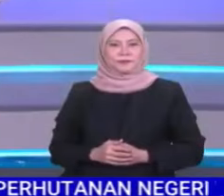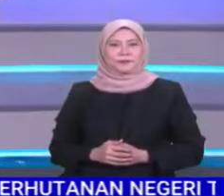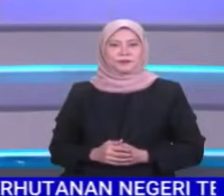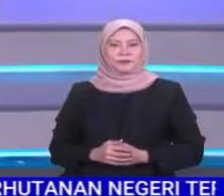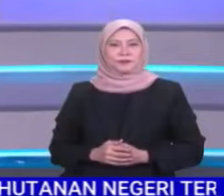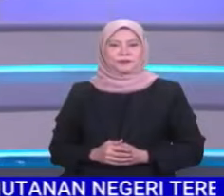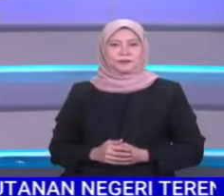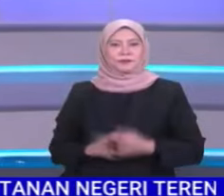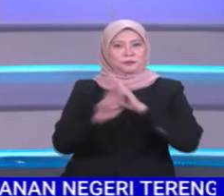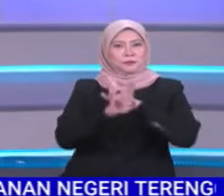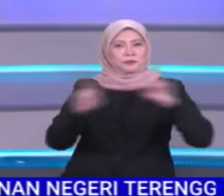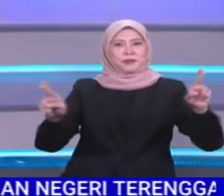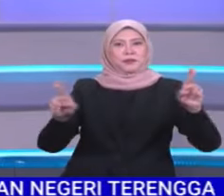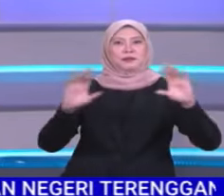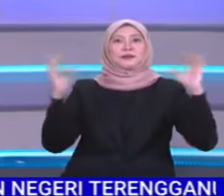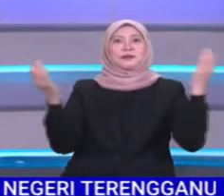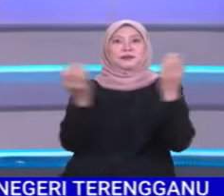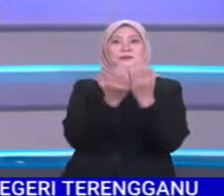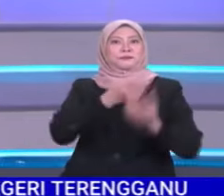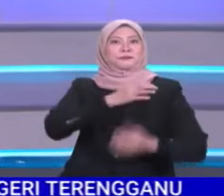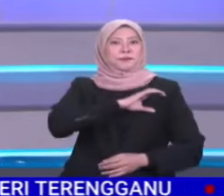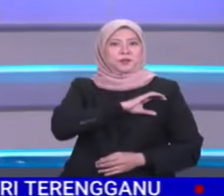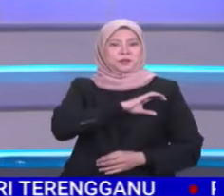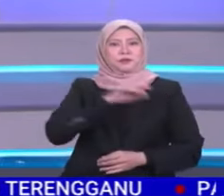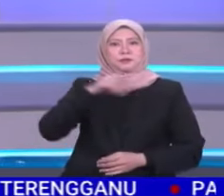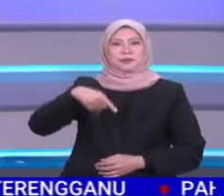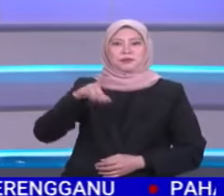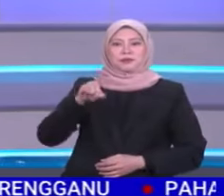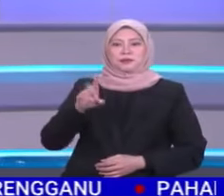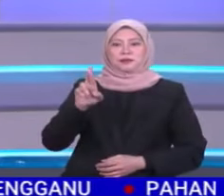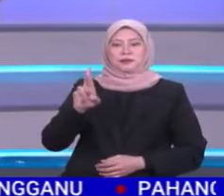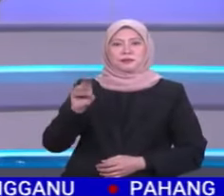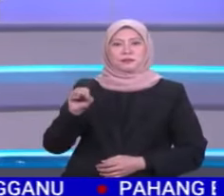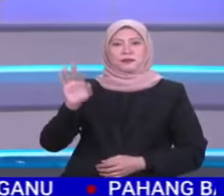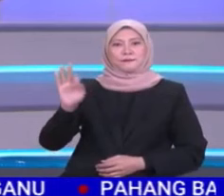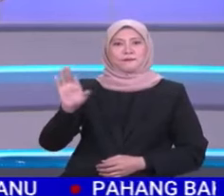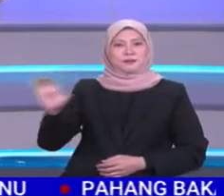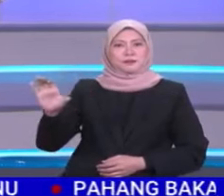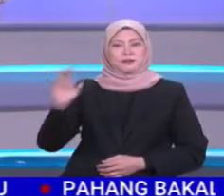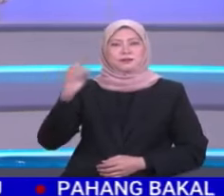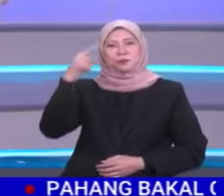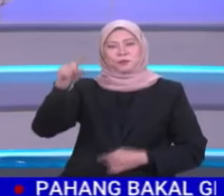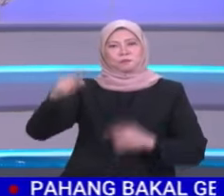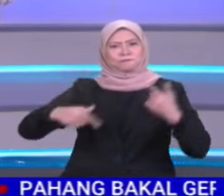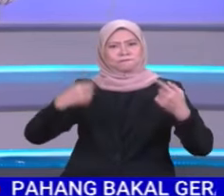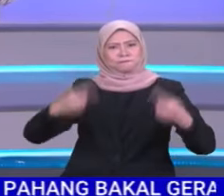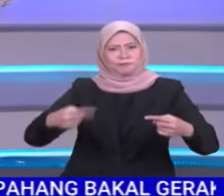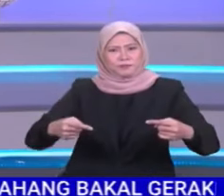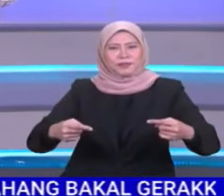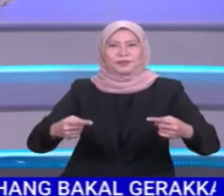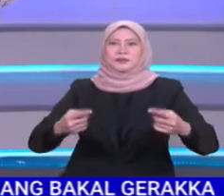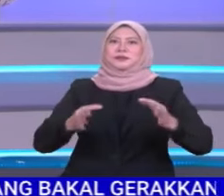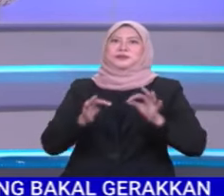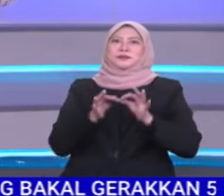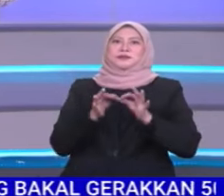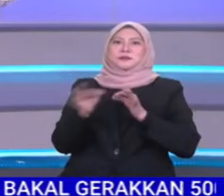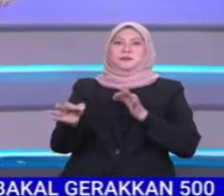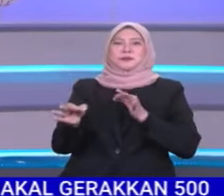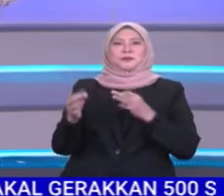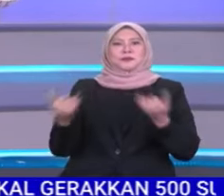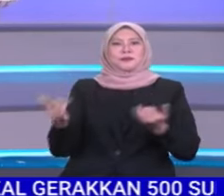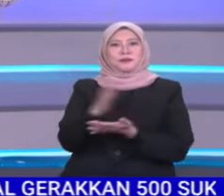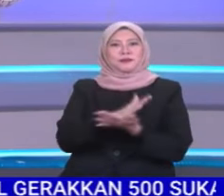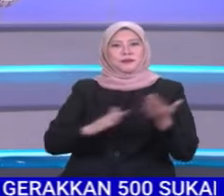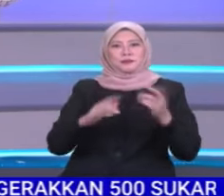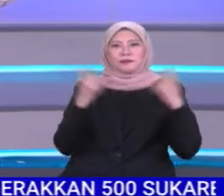Sementara itu, persiapan kelab Polis Diraja Malaysia, PDRM FC untuk memulakan saingan musim ini tergendala seketika apabila hampir separuh